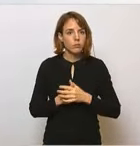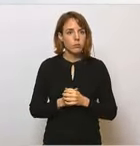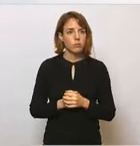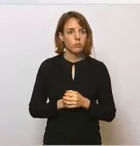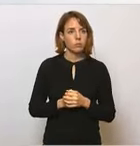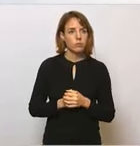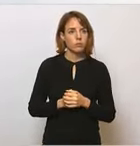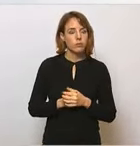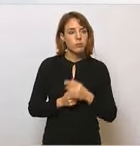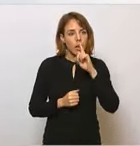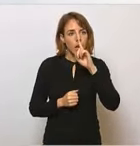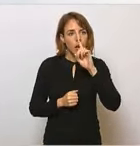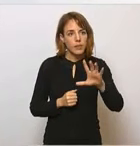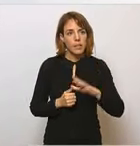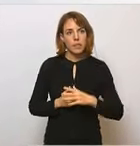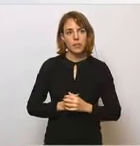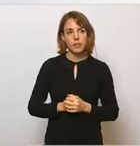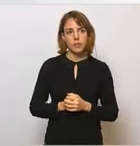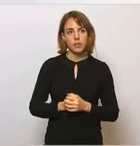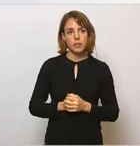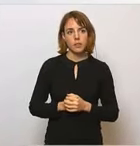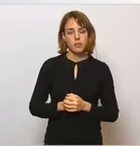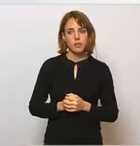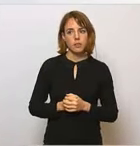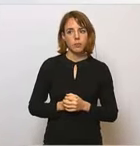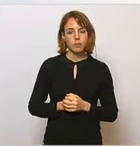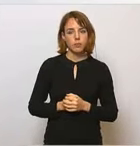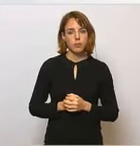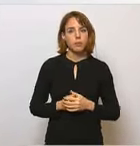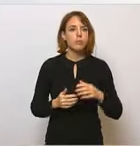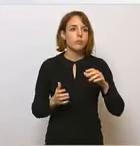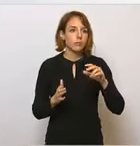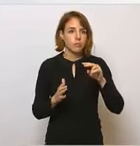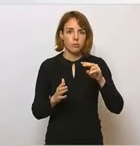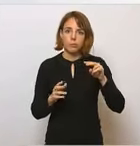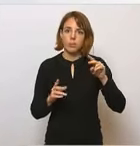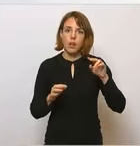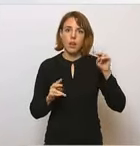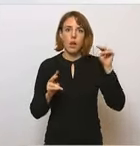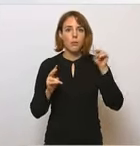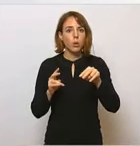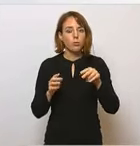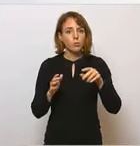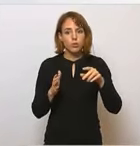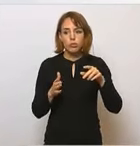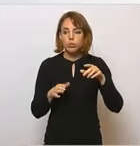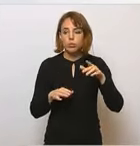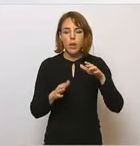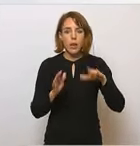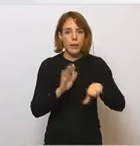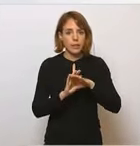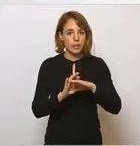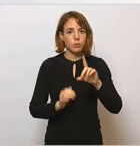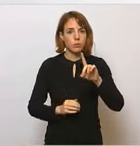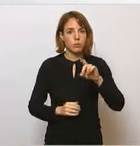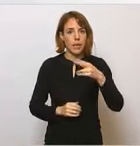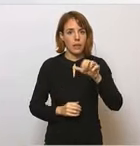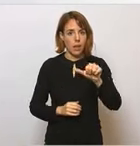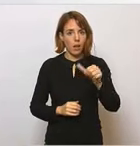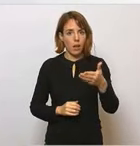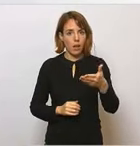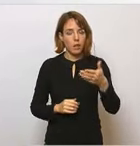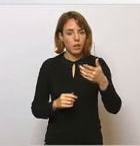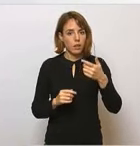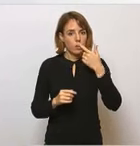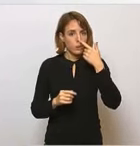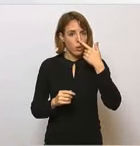Et pensez-vous que une approche centrée sur le DMA puisse favoriser la compétition